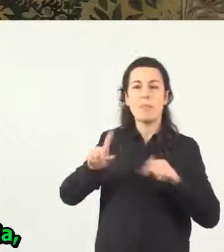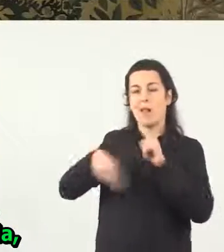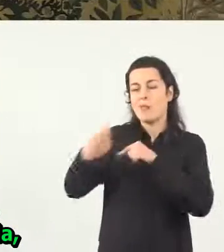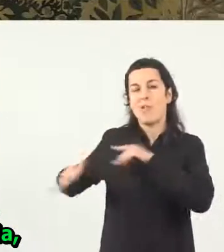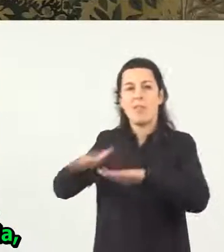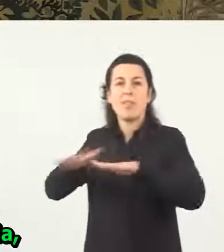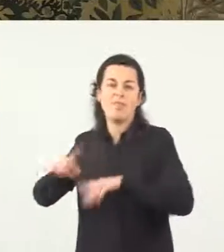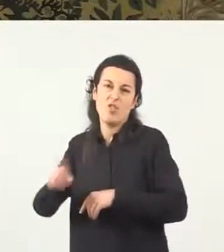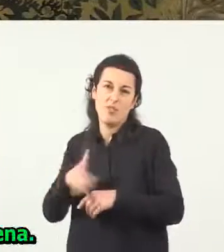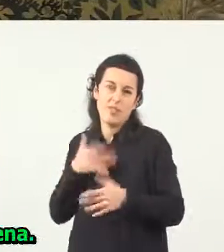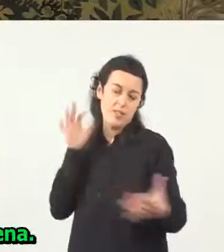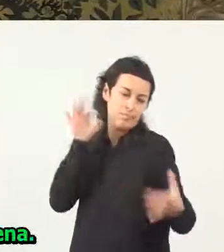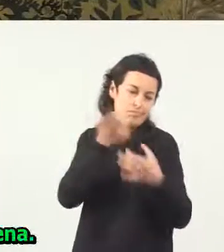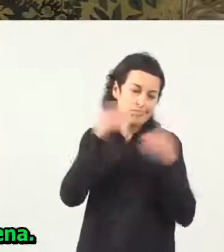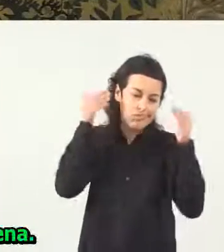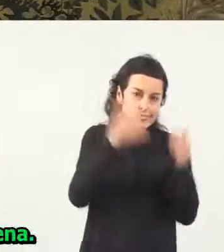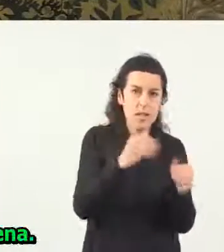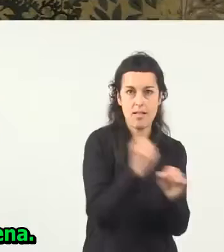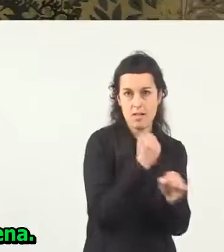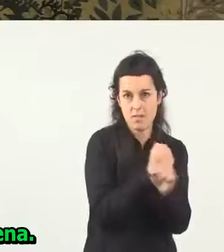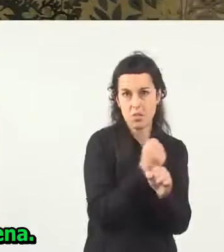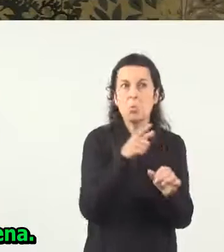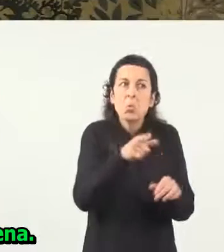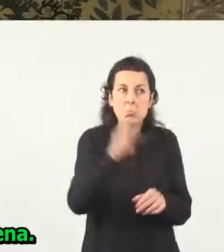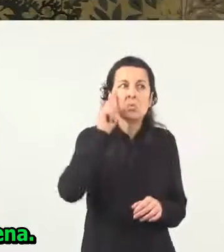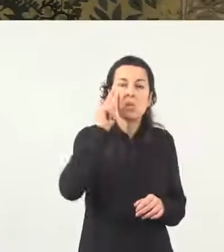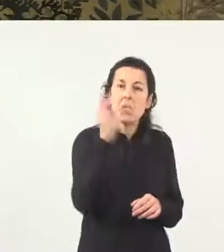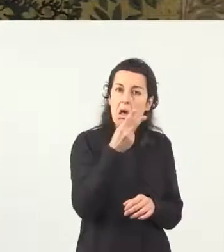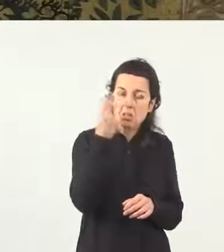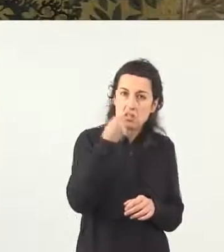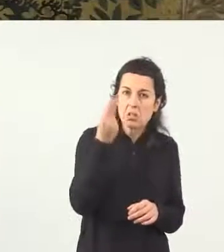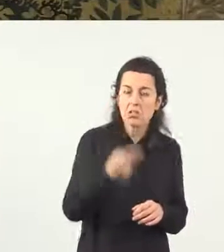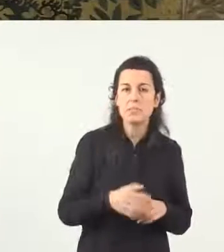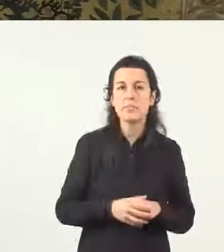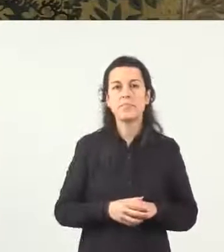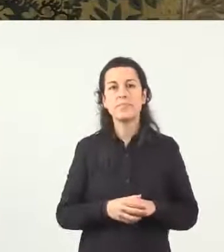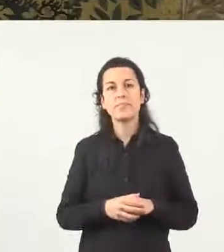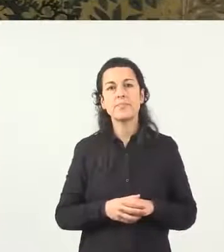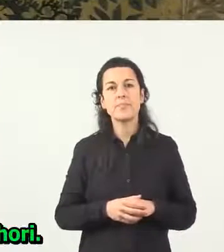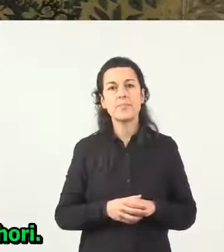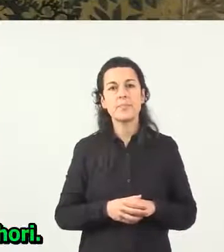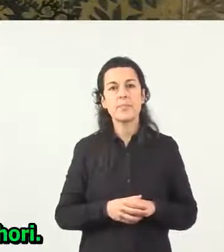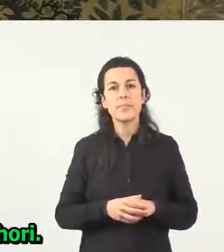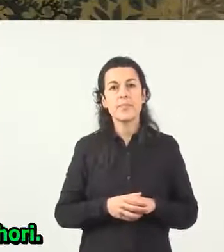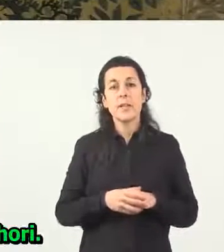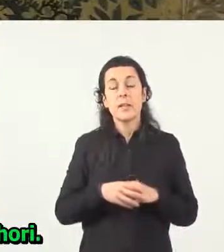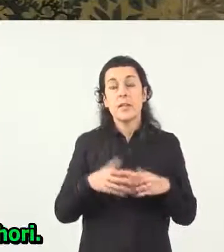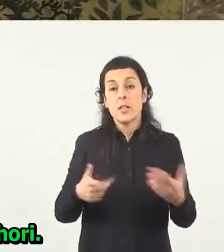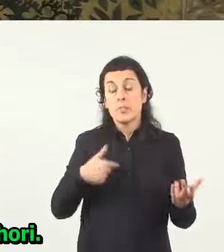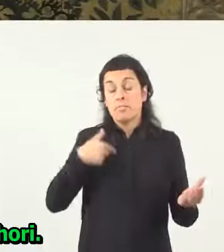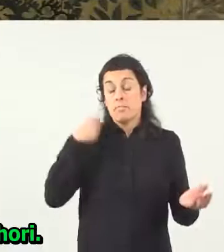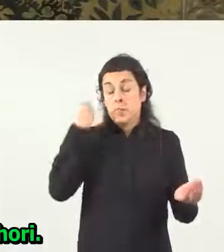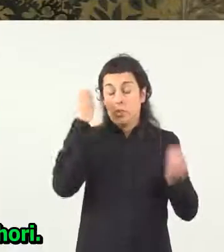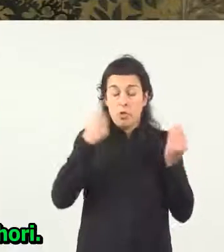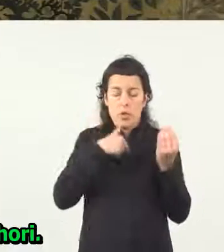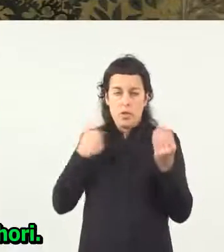beste esperientzia berri bat, nire ustez interesgarria izan daitekena. Bueno, orduan, nik uste dut, planteatu nahi